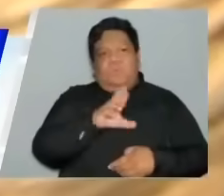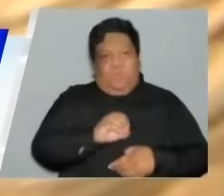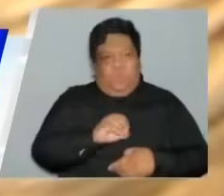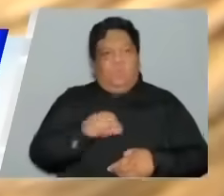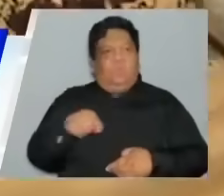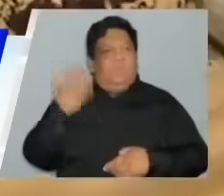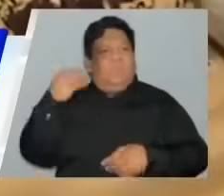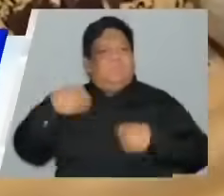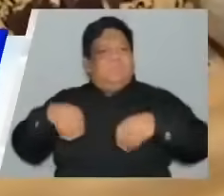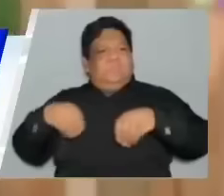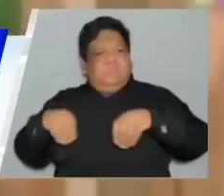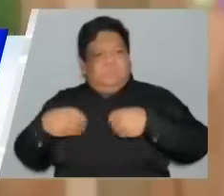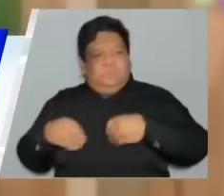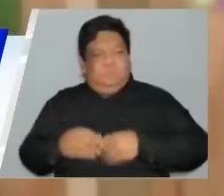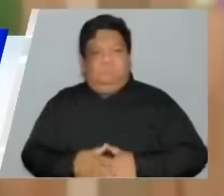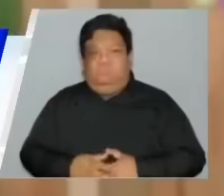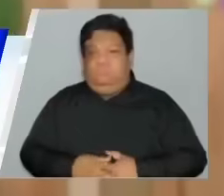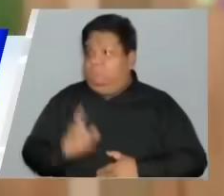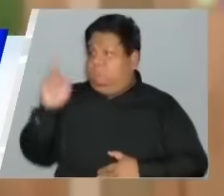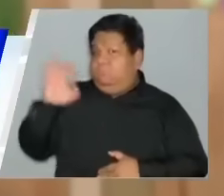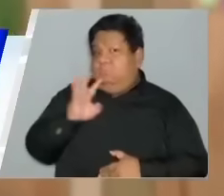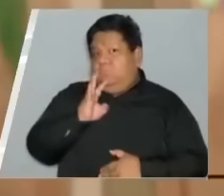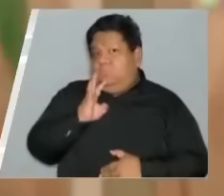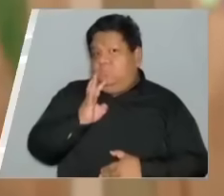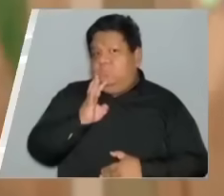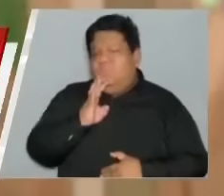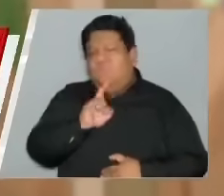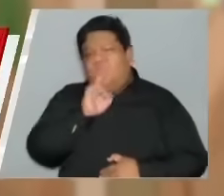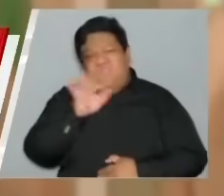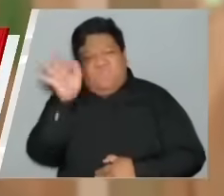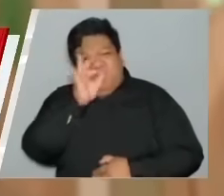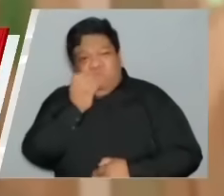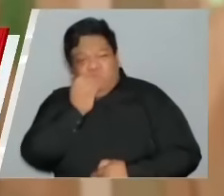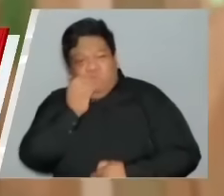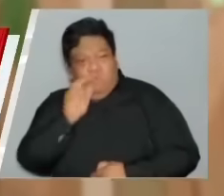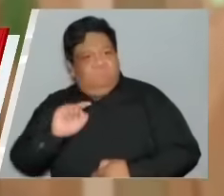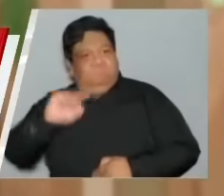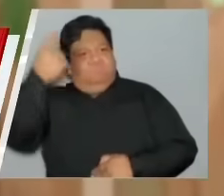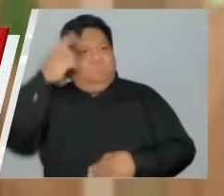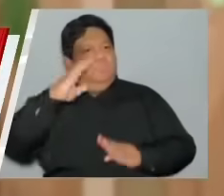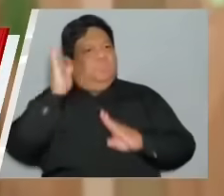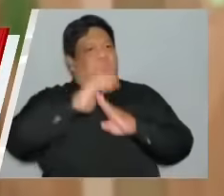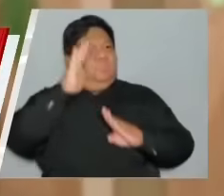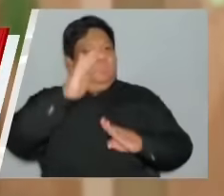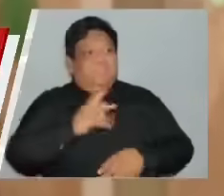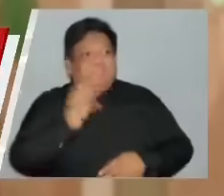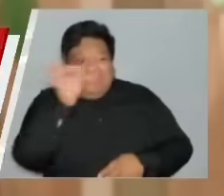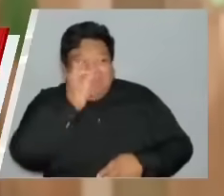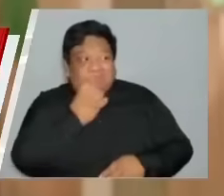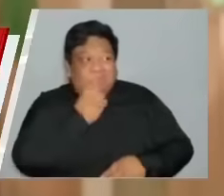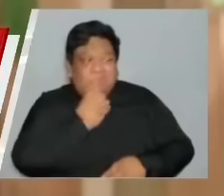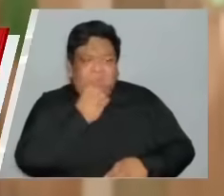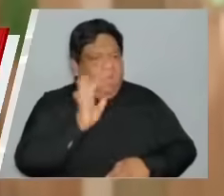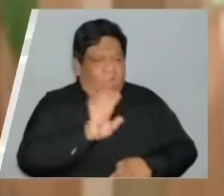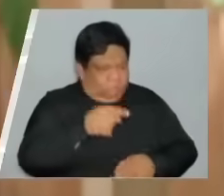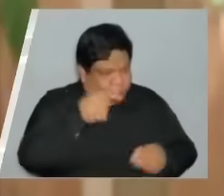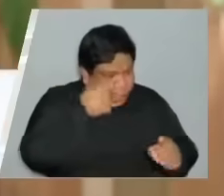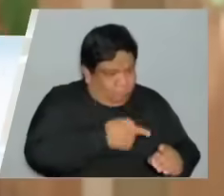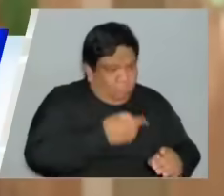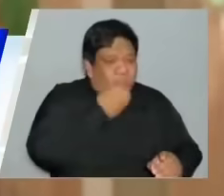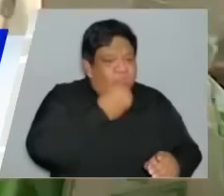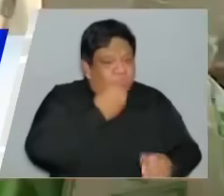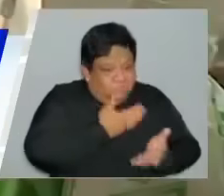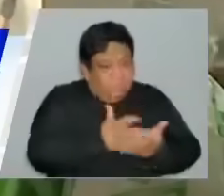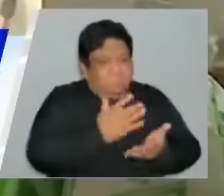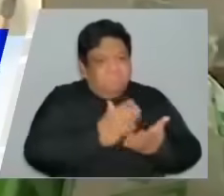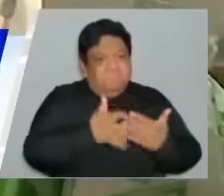pagkain Pilipino number one eh. Sabi ko nga hindi magtitipid ang Pilipino kahit mga mahal, di ba, pagdating sa pagkain. At saka ang yaman natin sa